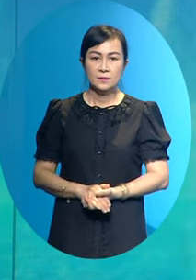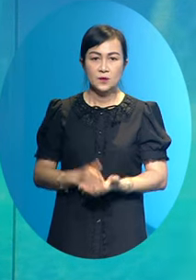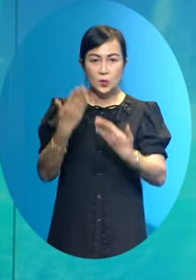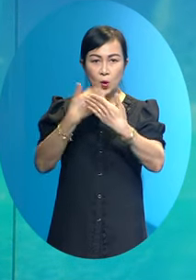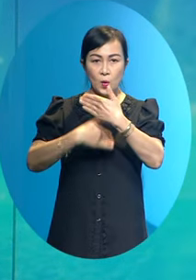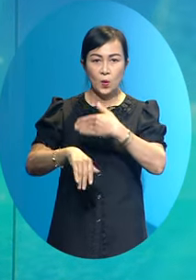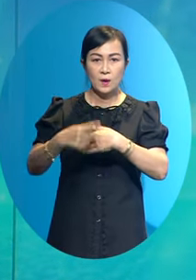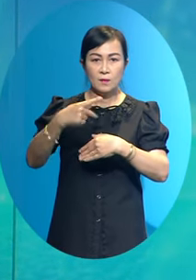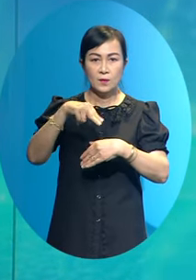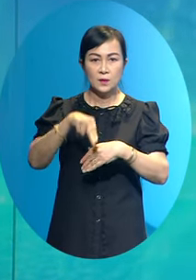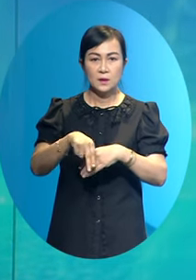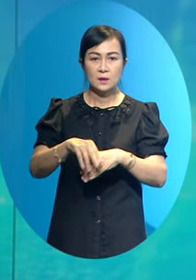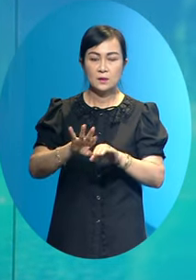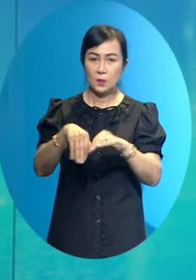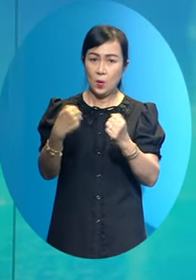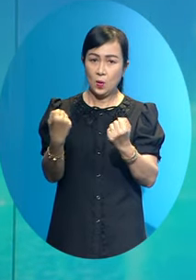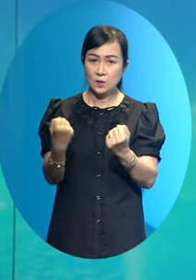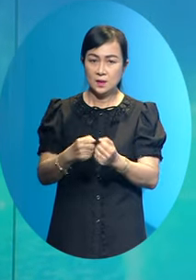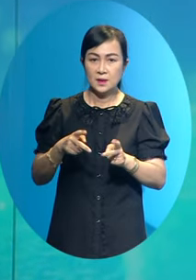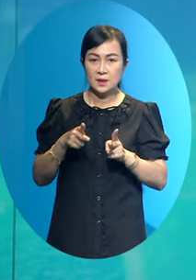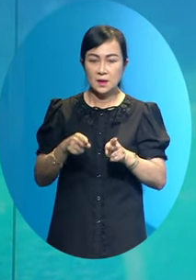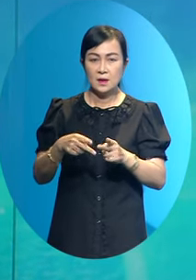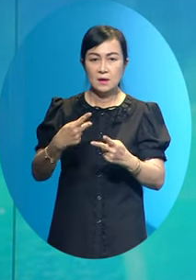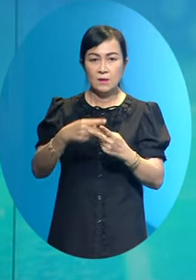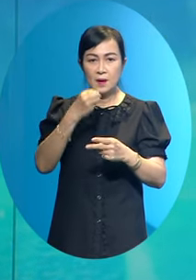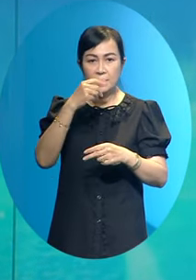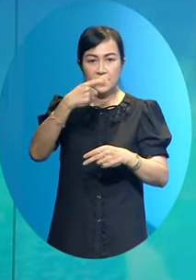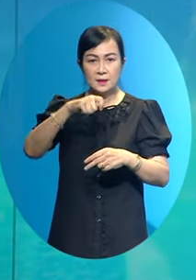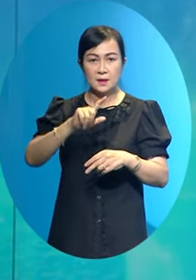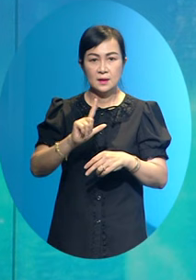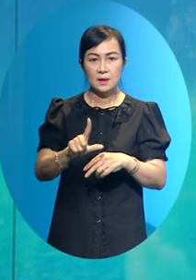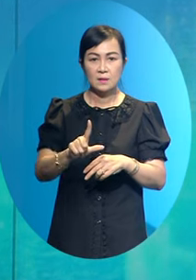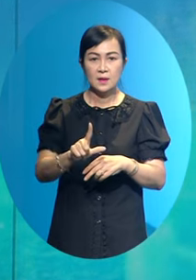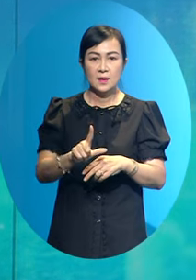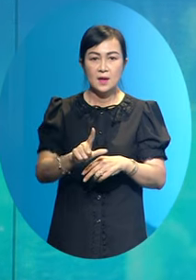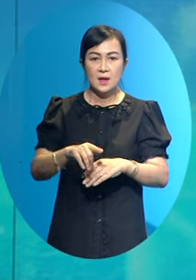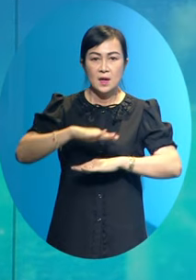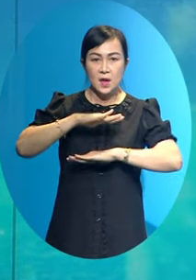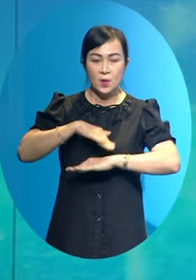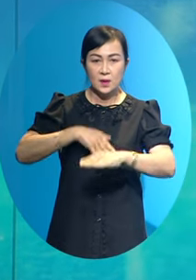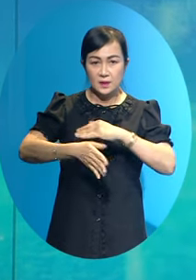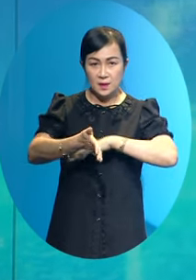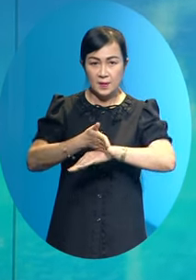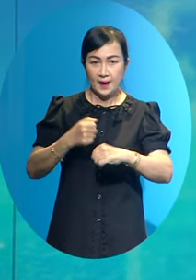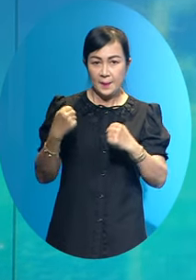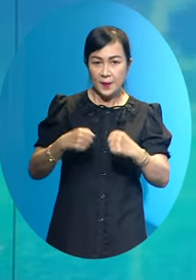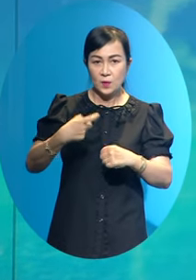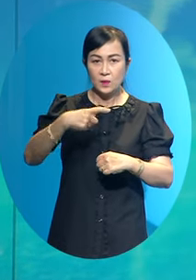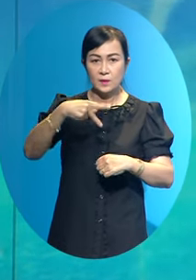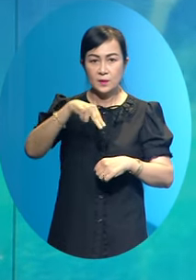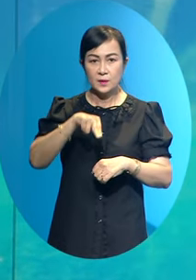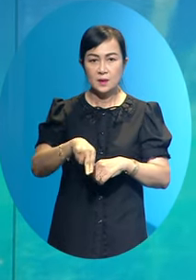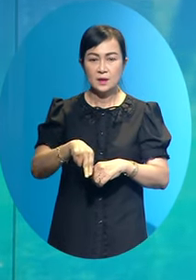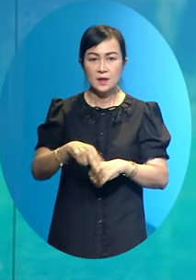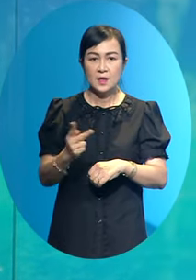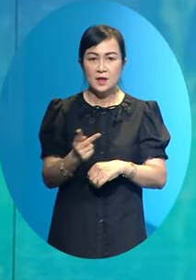Thưa quý vị, tối qua, Ủy ban Nhân dân quận Phú Nhuận đã tổ chức khánh thành phố ẩm thực Phan Xích Long. Không chỉ khai thác hiệu quả tiềm năng thế mạnh của quận Phú Nhuận,